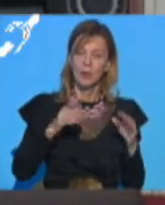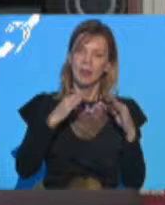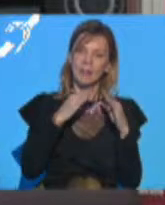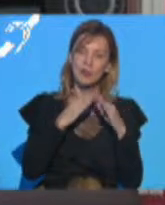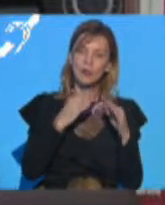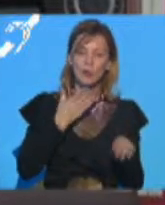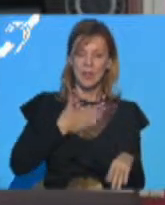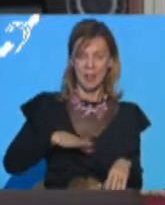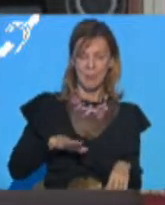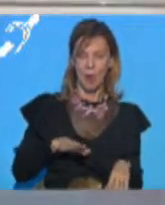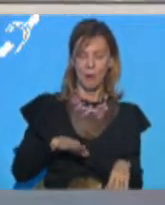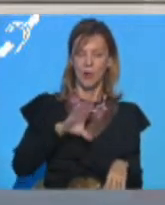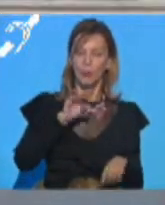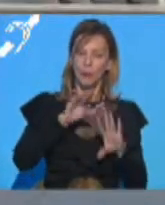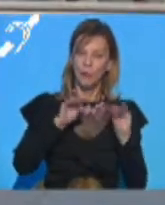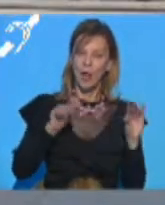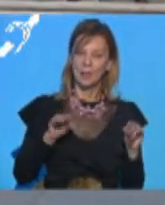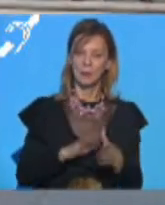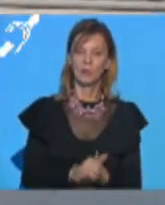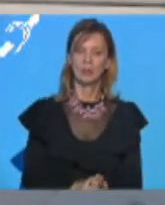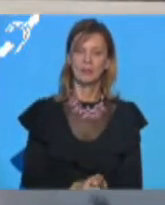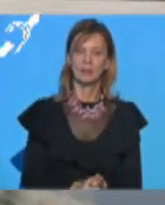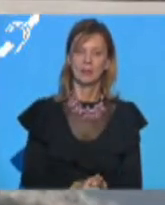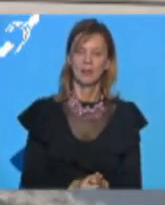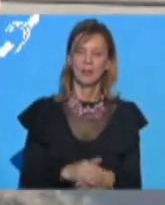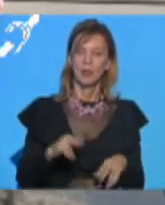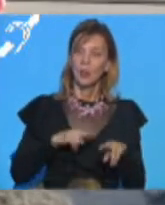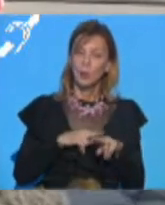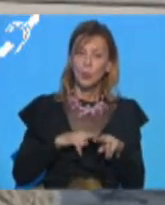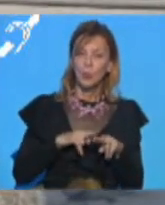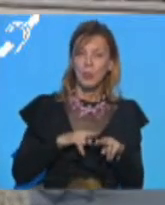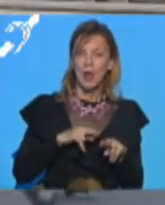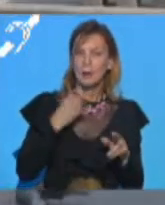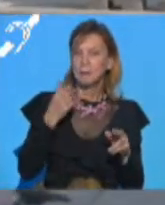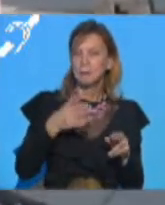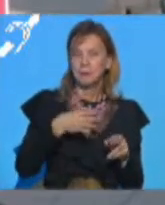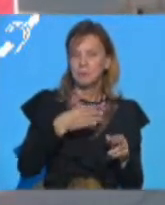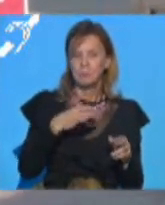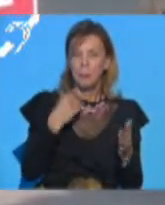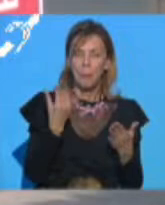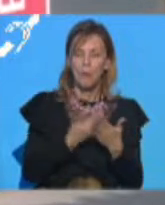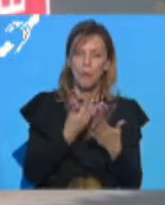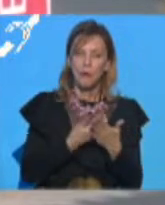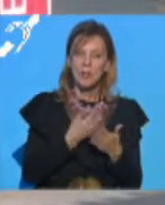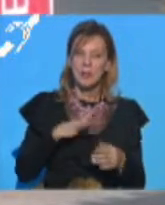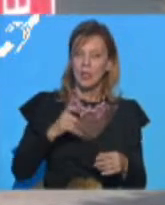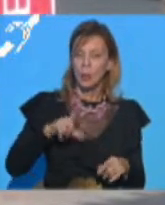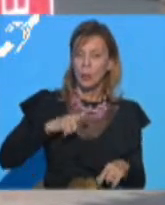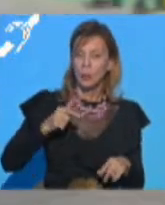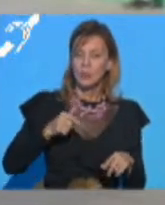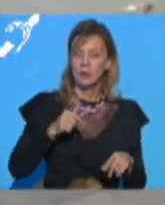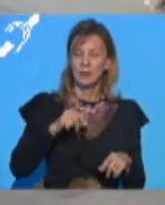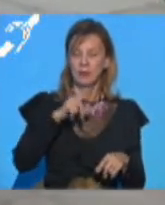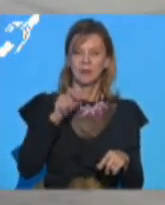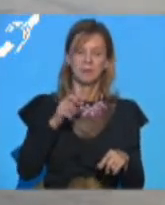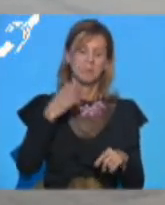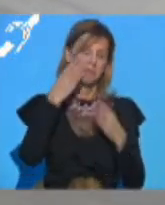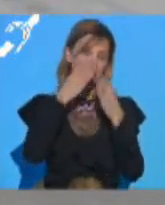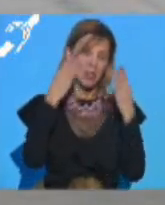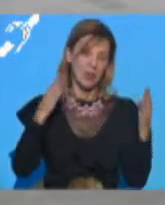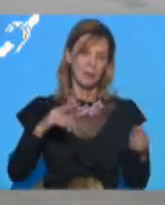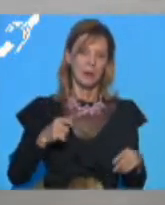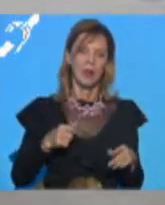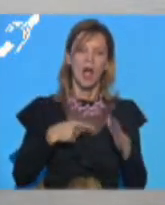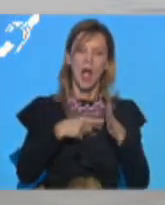Căsuțele. Căsuțele mi-au plăcut. Cum le-ai descrie tu? Cum arată ele? faimoase. Eu cred că arată mult